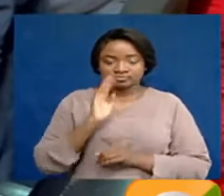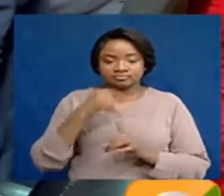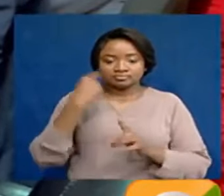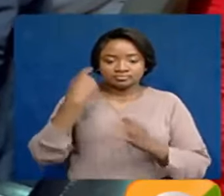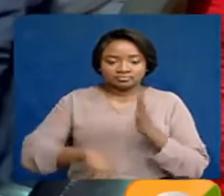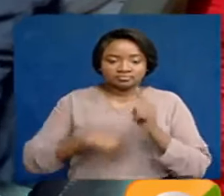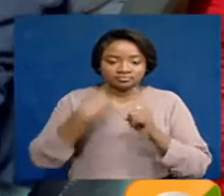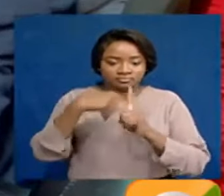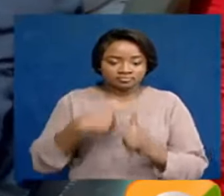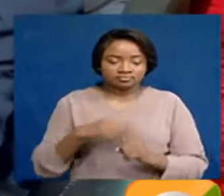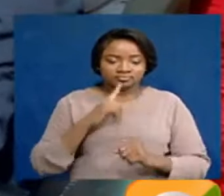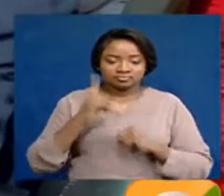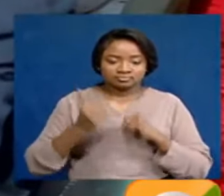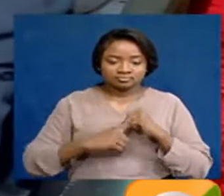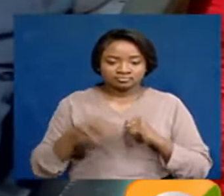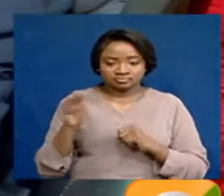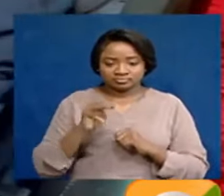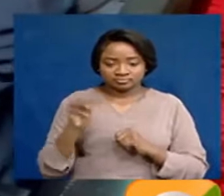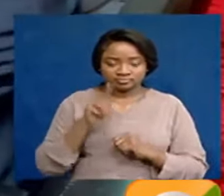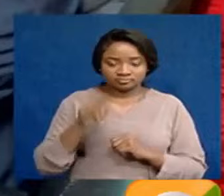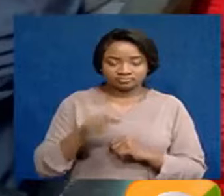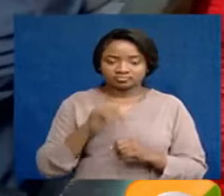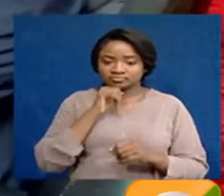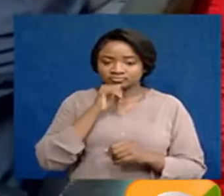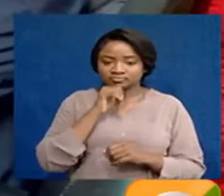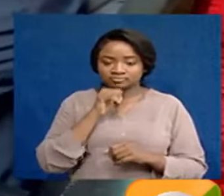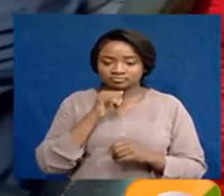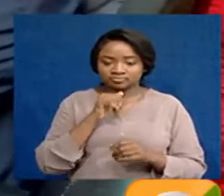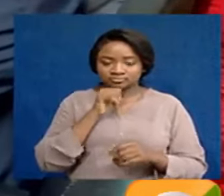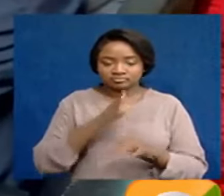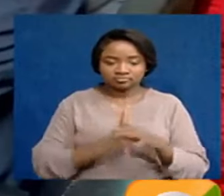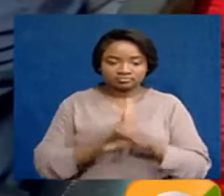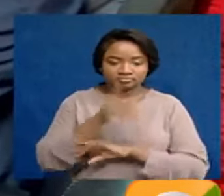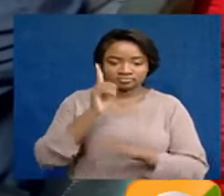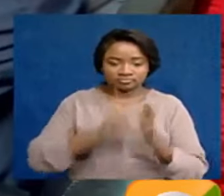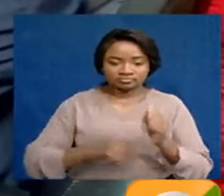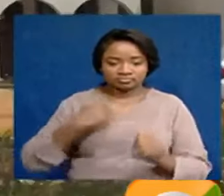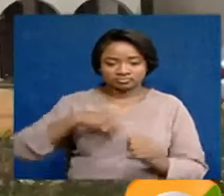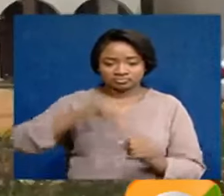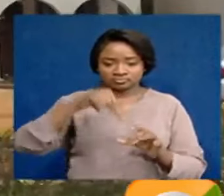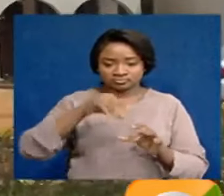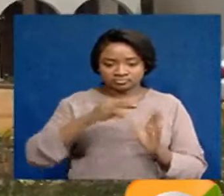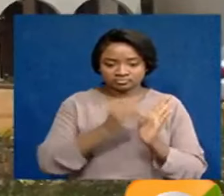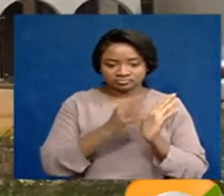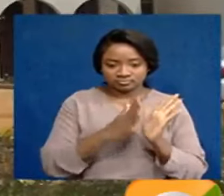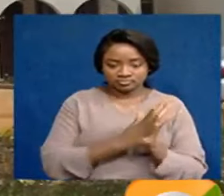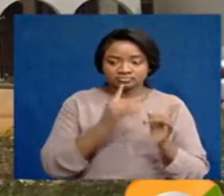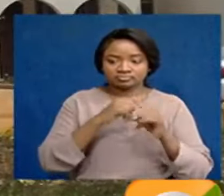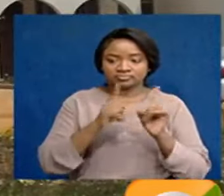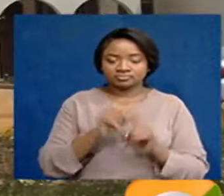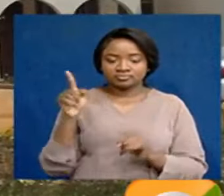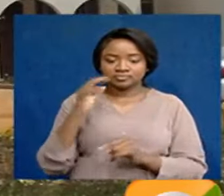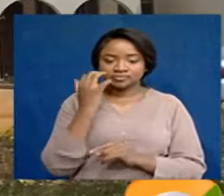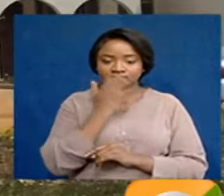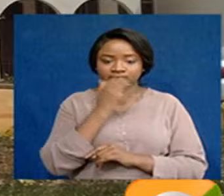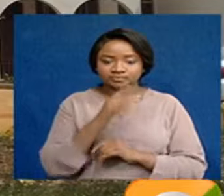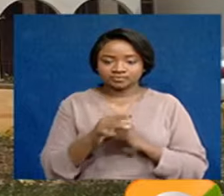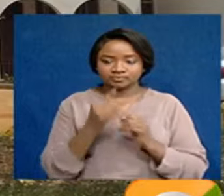from the price you had quoted in doing minor renovations and refurbishment. Kadhalika, Gachagua alitumia shilingi